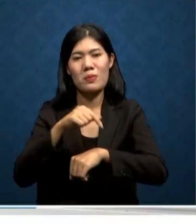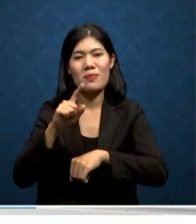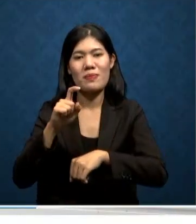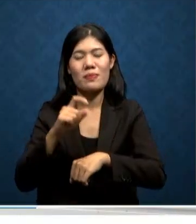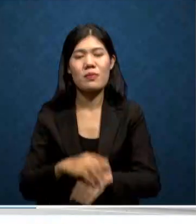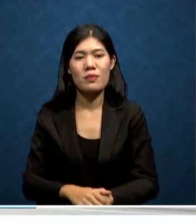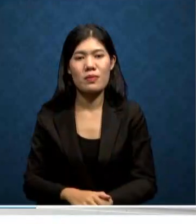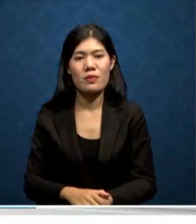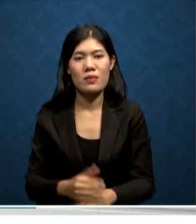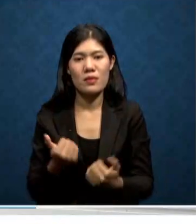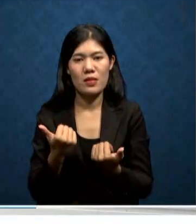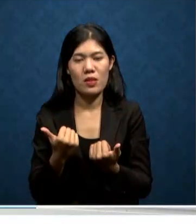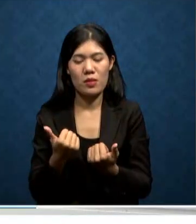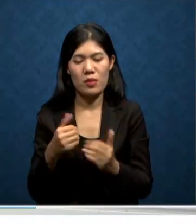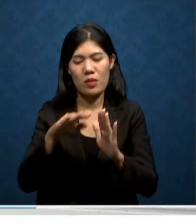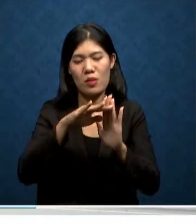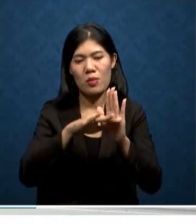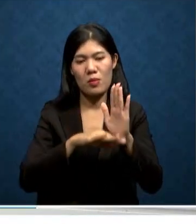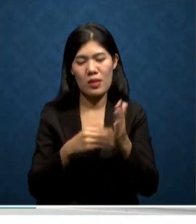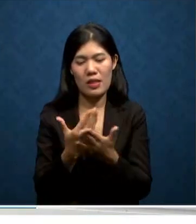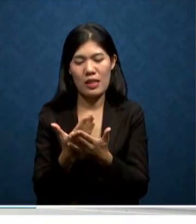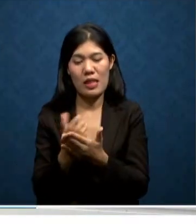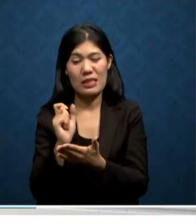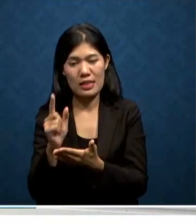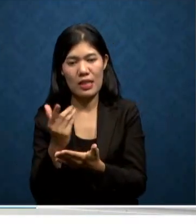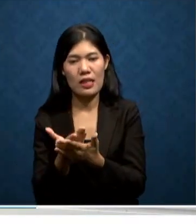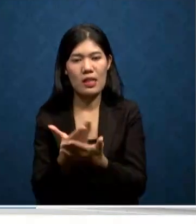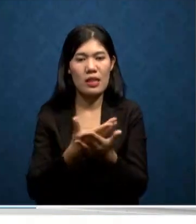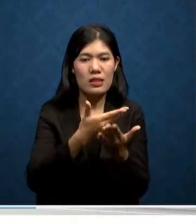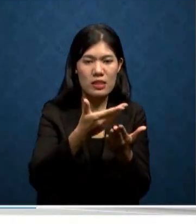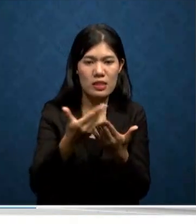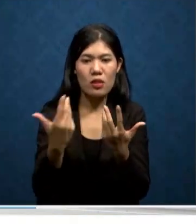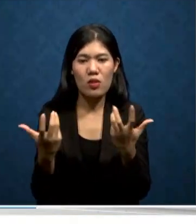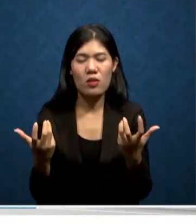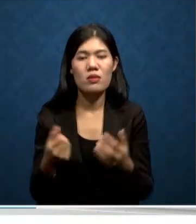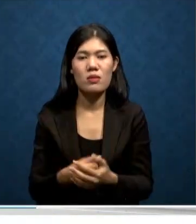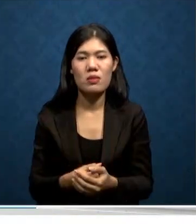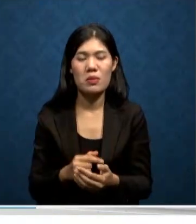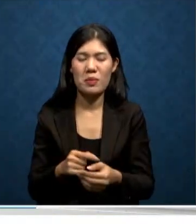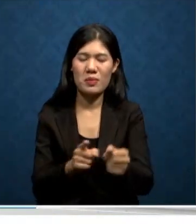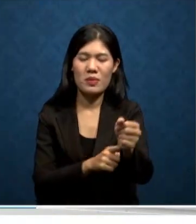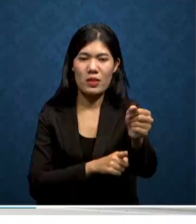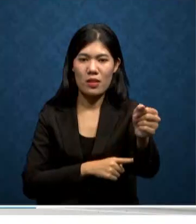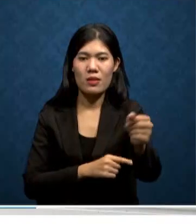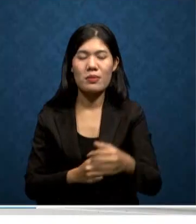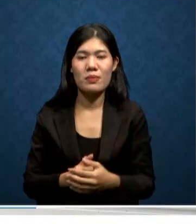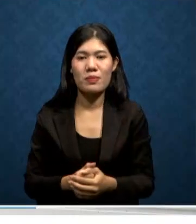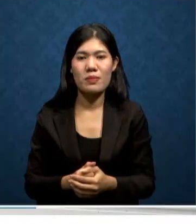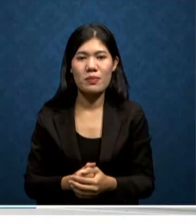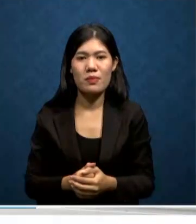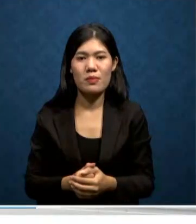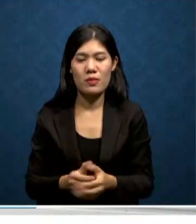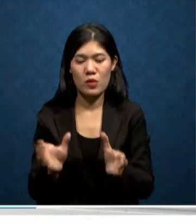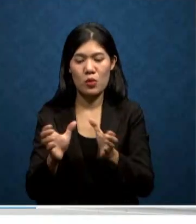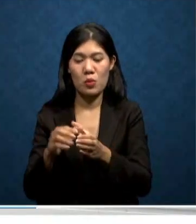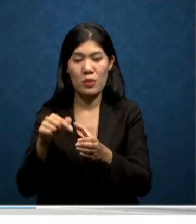กระบวนการจัดซื้อจัดจ้างก็เป็นส่วนหนึ่งที่ทำให้เกิดความล่าช้าและโดยเฉพาะอย่างยิ่งเมื่อหน่วยที่ได้รับ